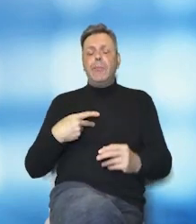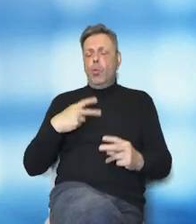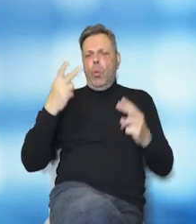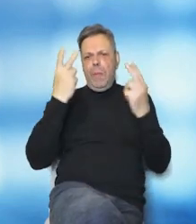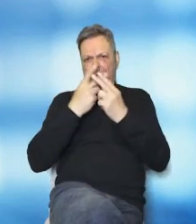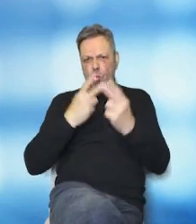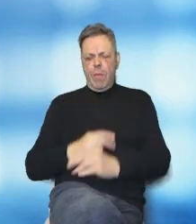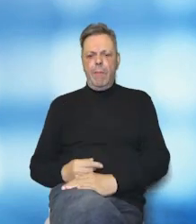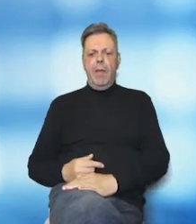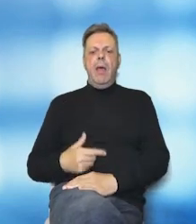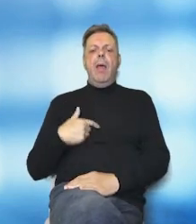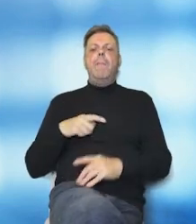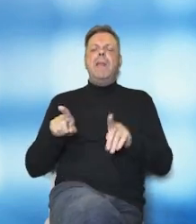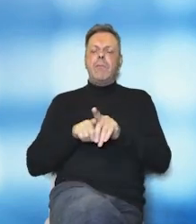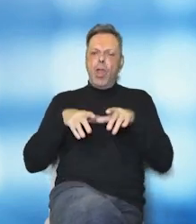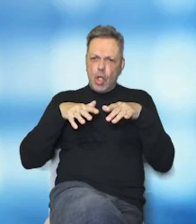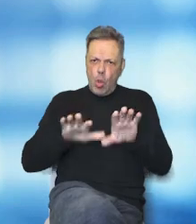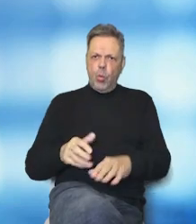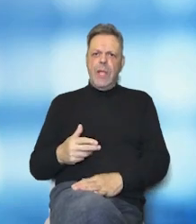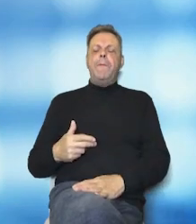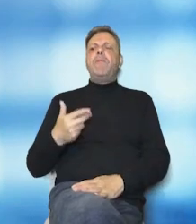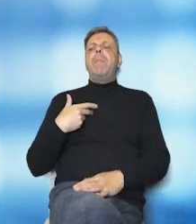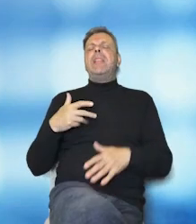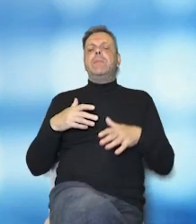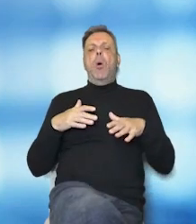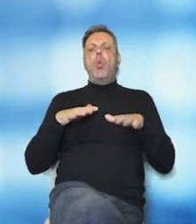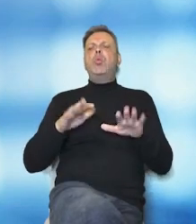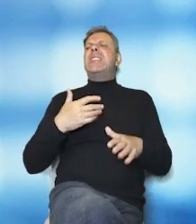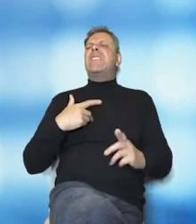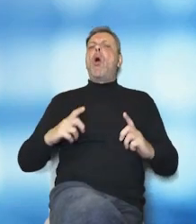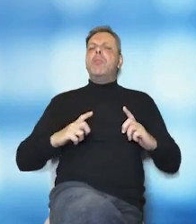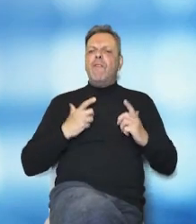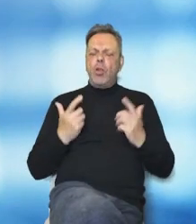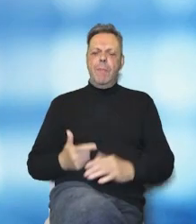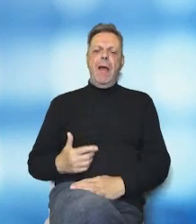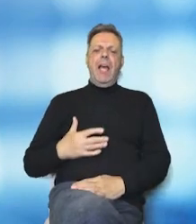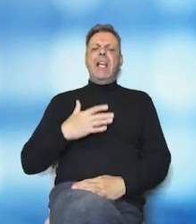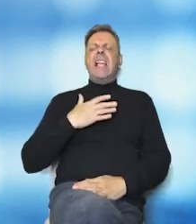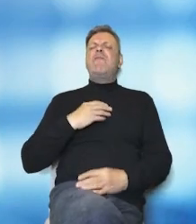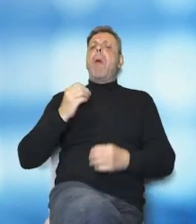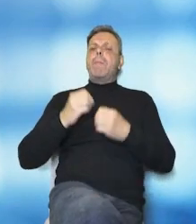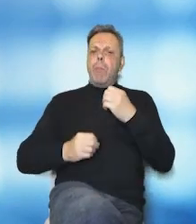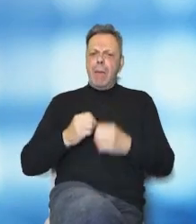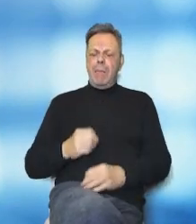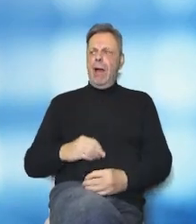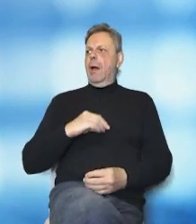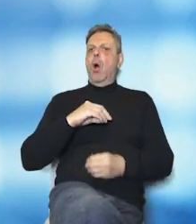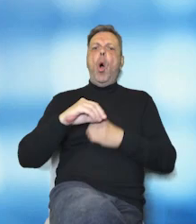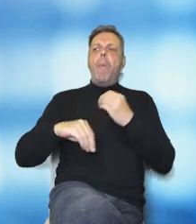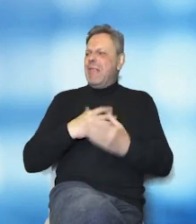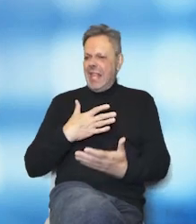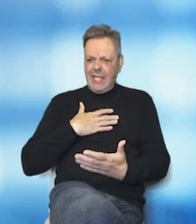razumijem. Dakle, mi smo isto ljudi, mi smo ljudi sa svojim životima, sa svojim problemima, obiteljskim,